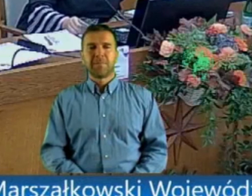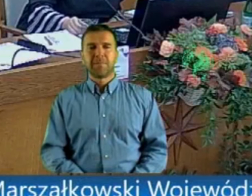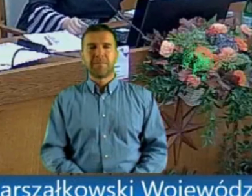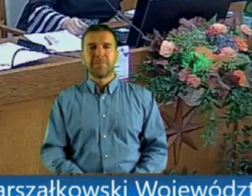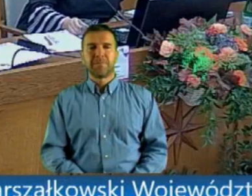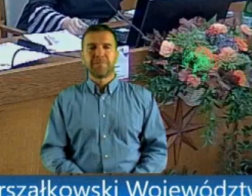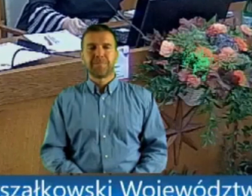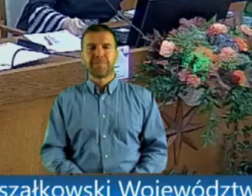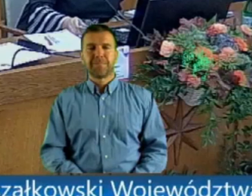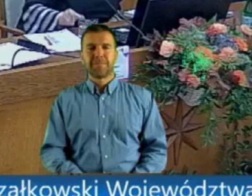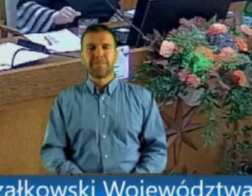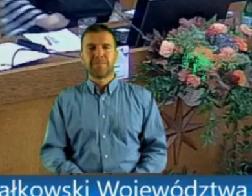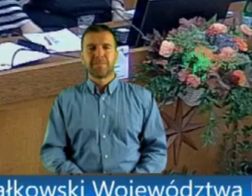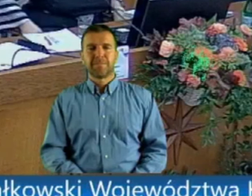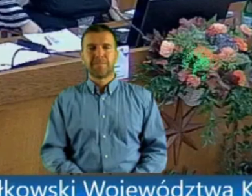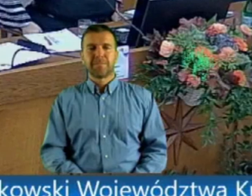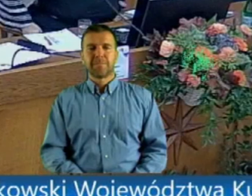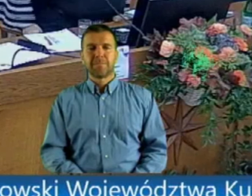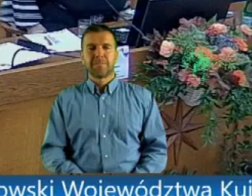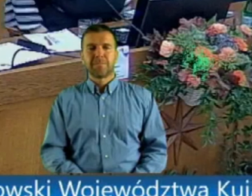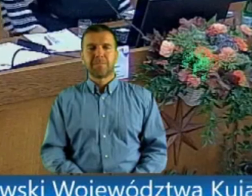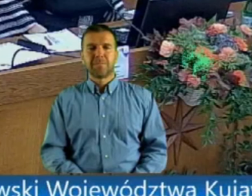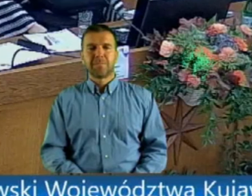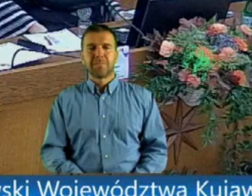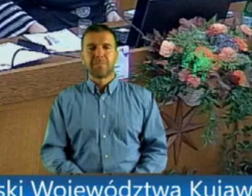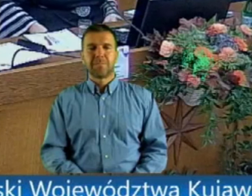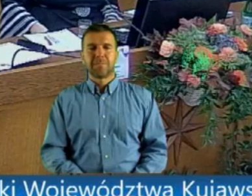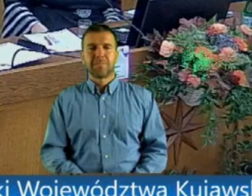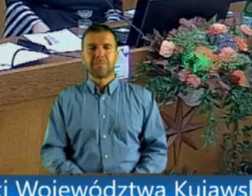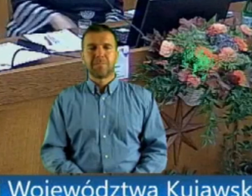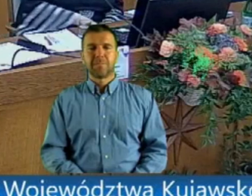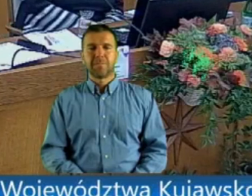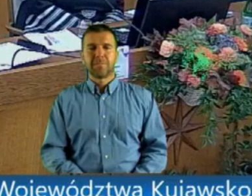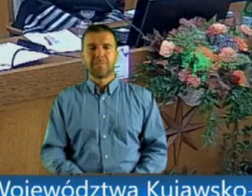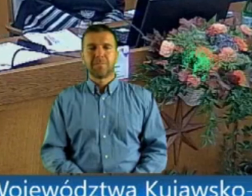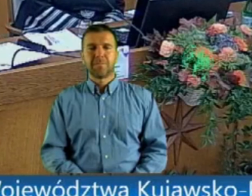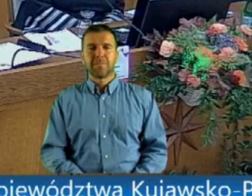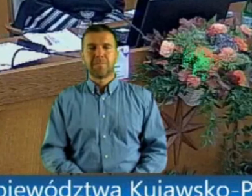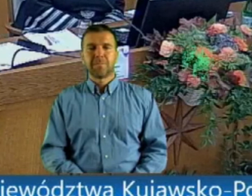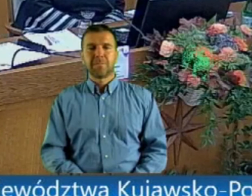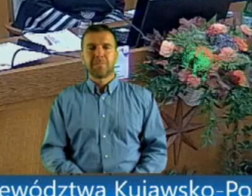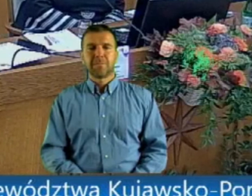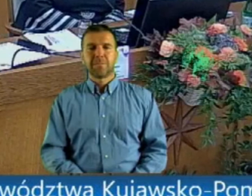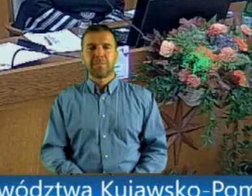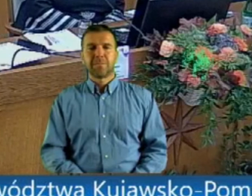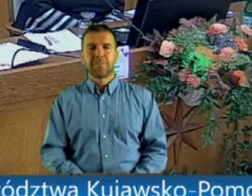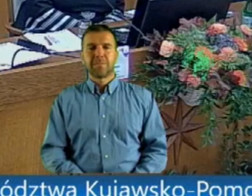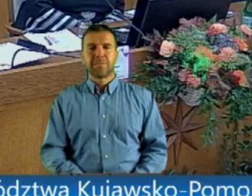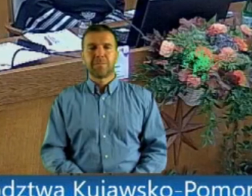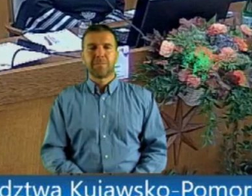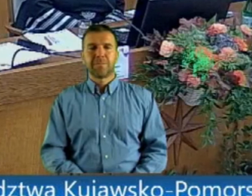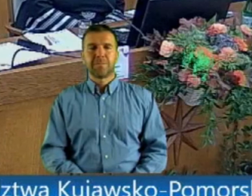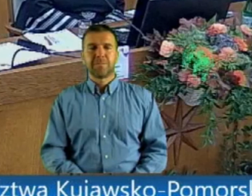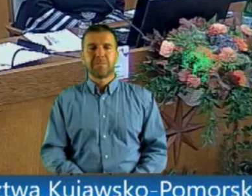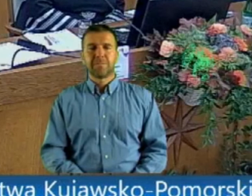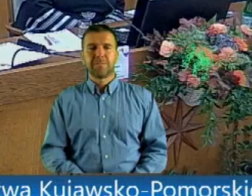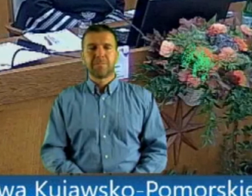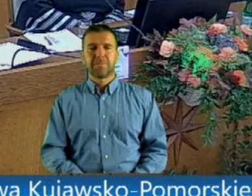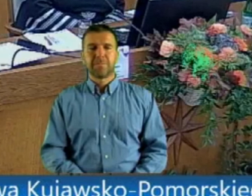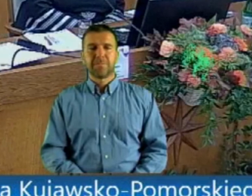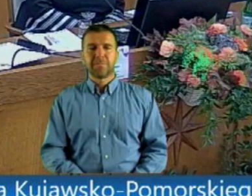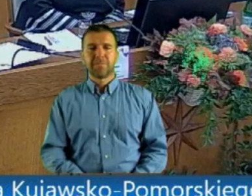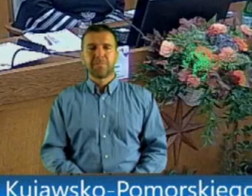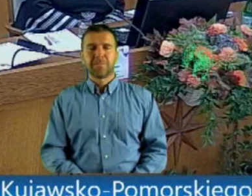Także szczególnie miło Państwa widzieć po raz pierwszy. Chciałem powiedzieć, że taką